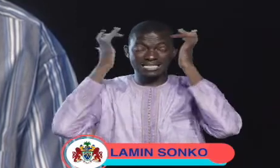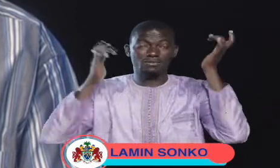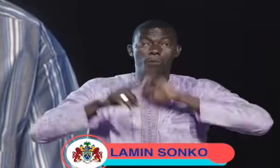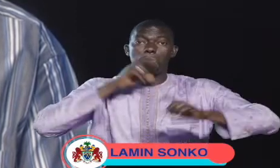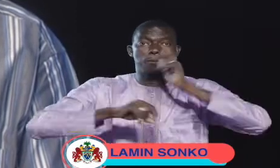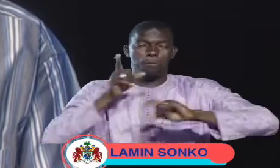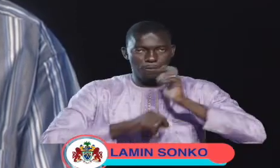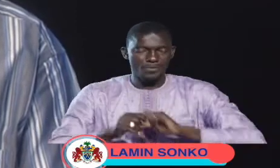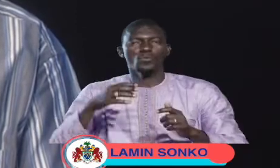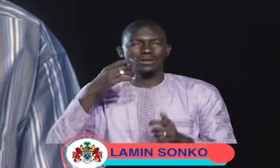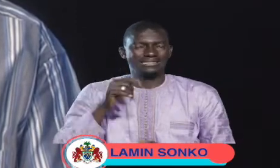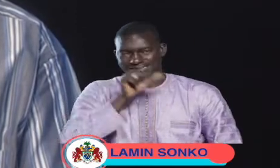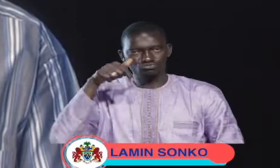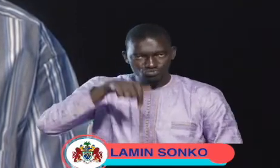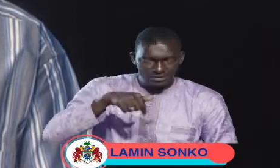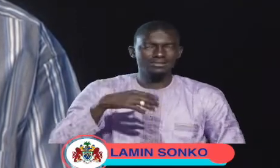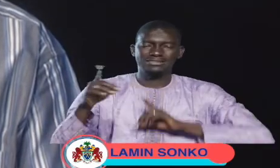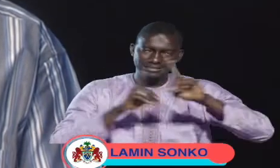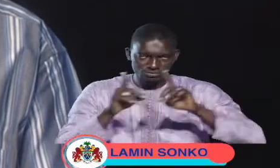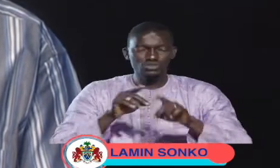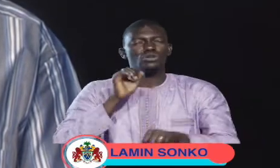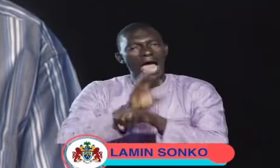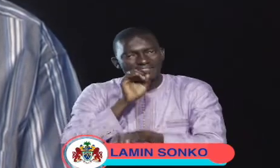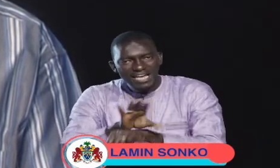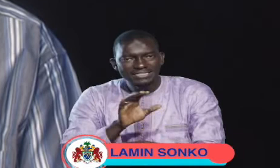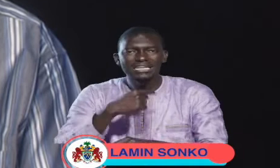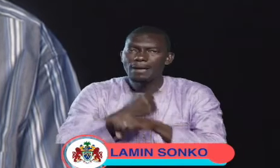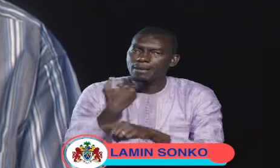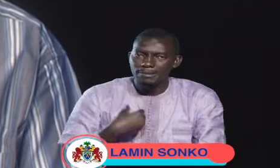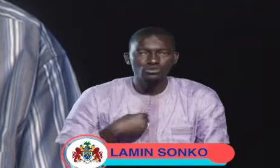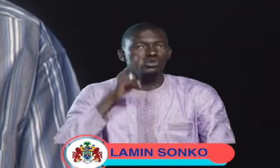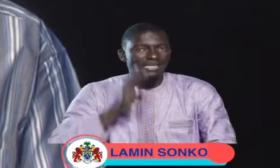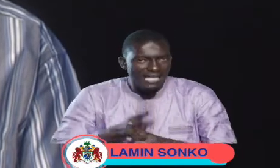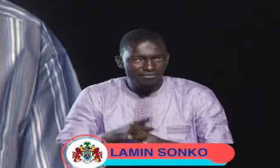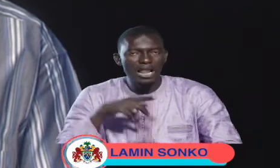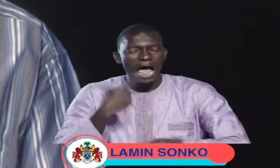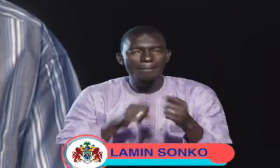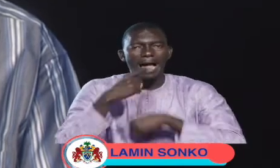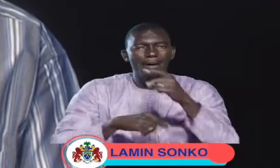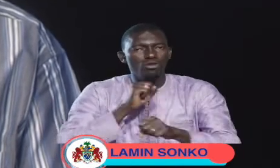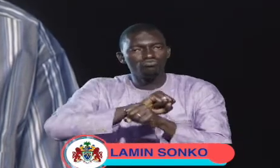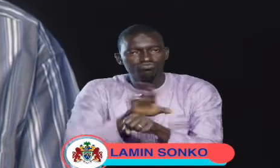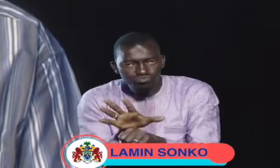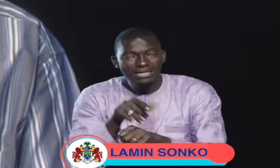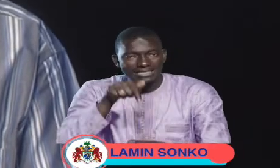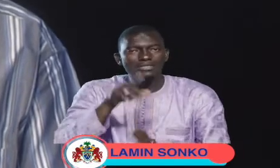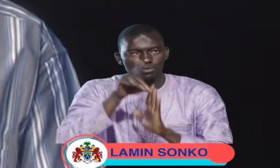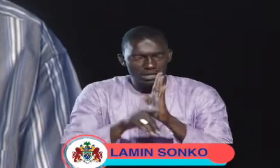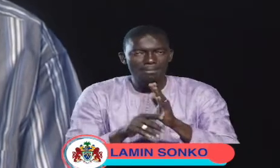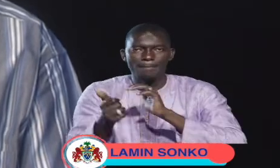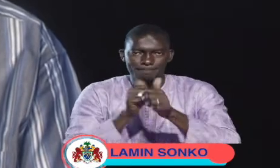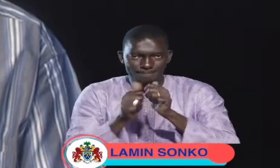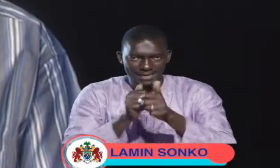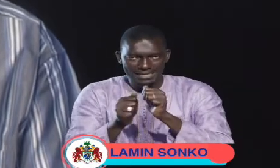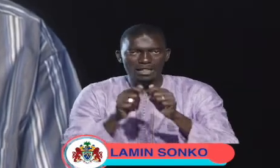bina kachala pour ka je ko ese mol yamari a ese mol so hakilola na yim program o bakela ni mandika kan wala ani